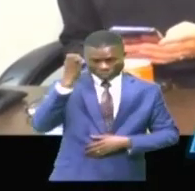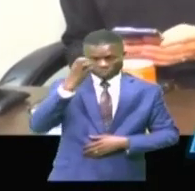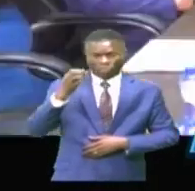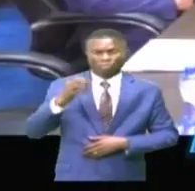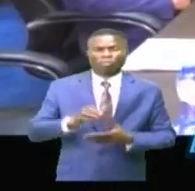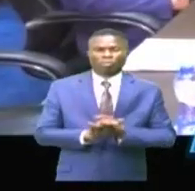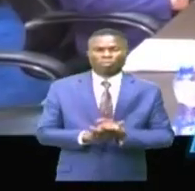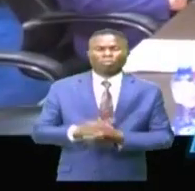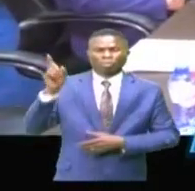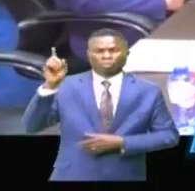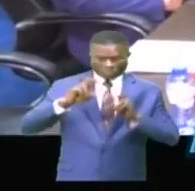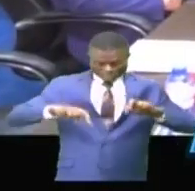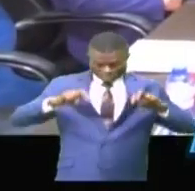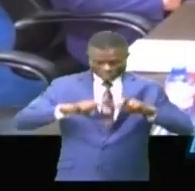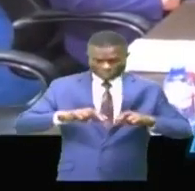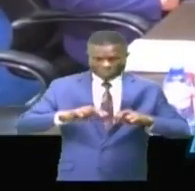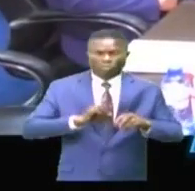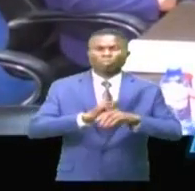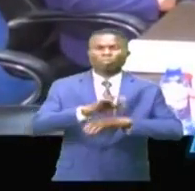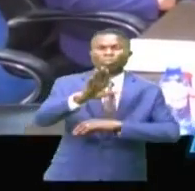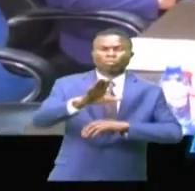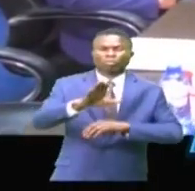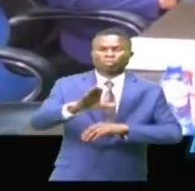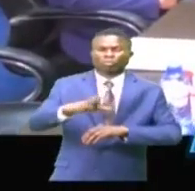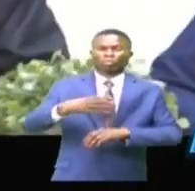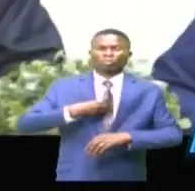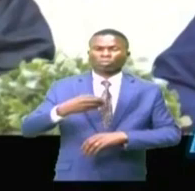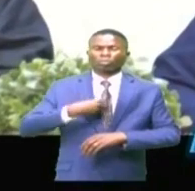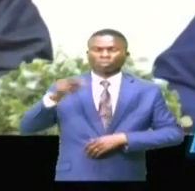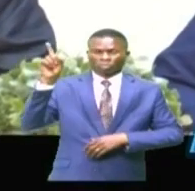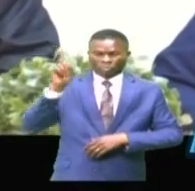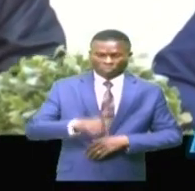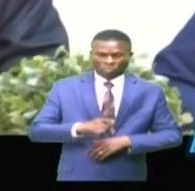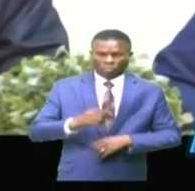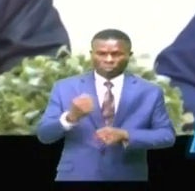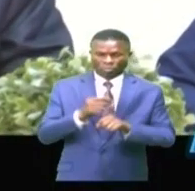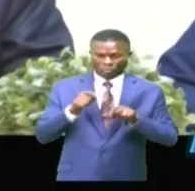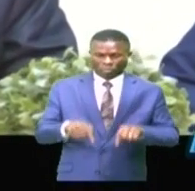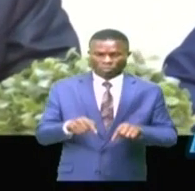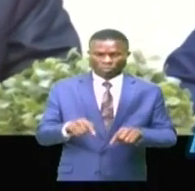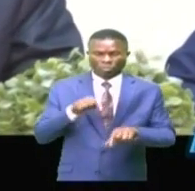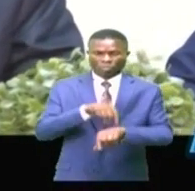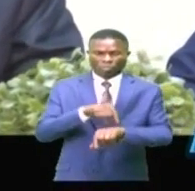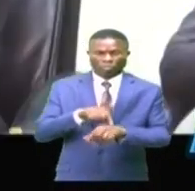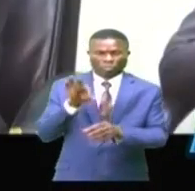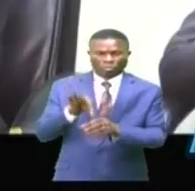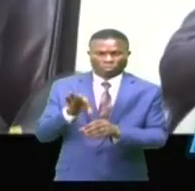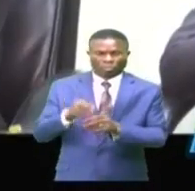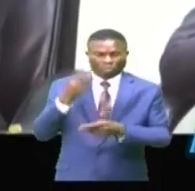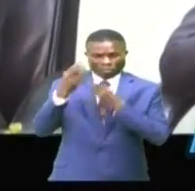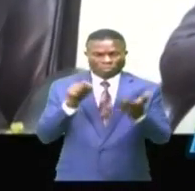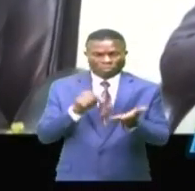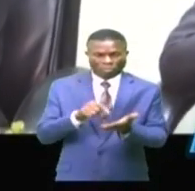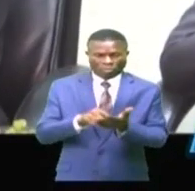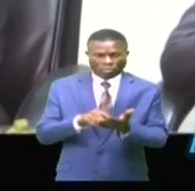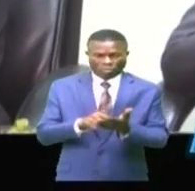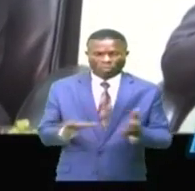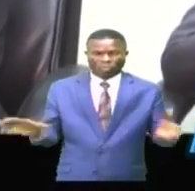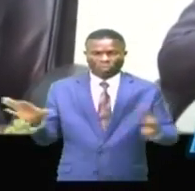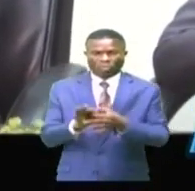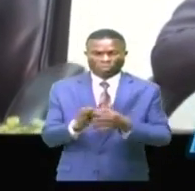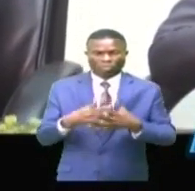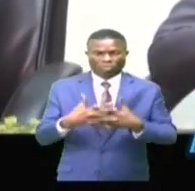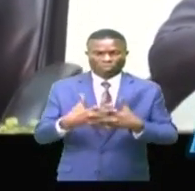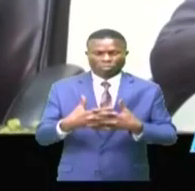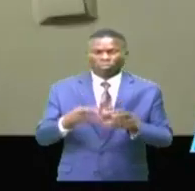Kinshasa qui étudie comment envoyer une mission d'observation il faut noter que c'est une visite vient tout simplement sceller les